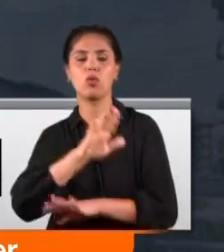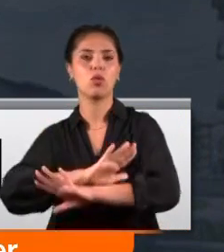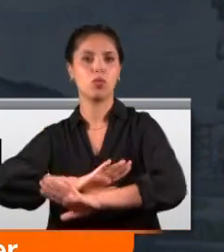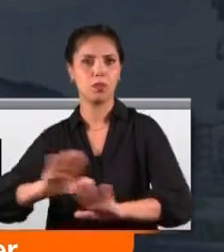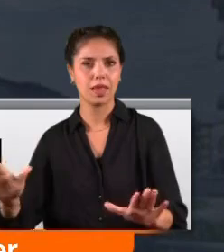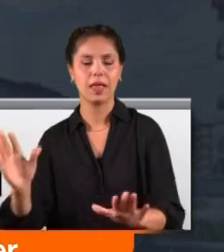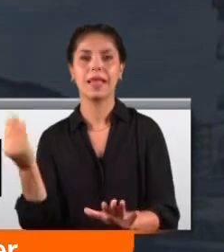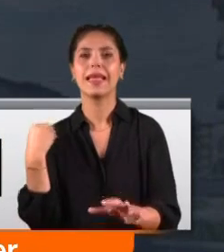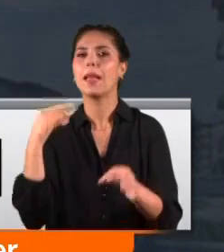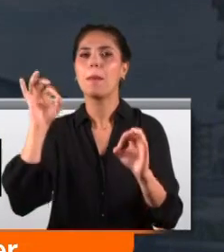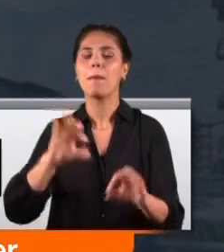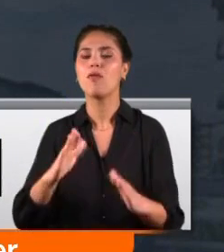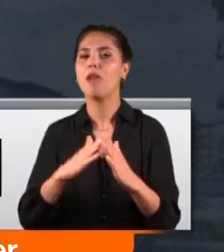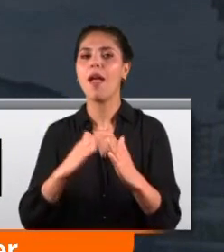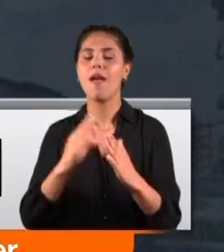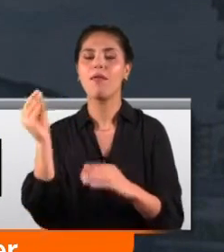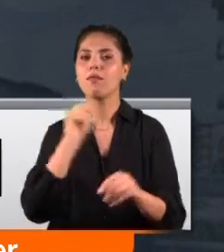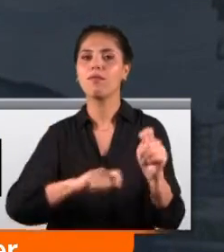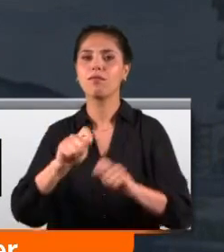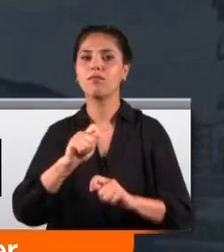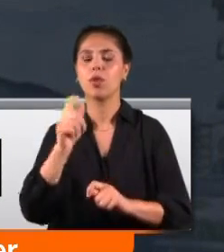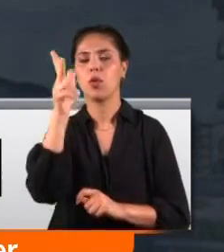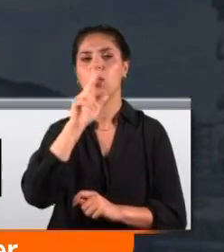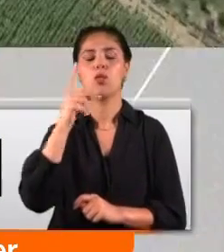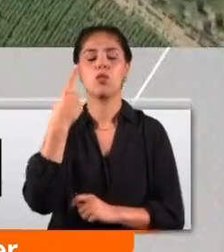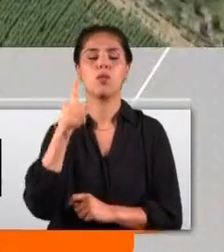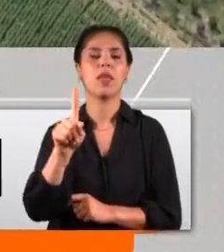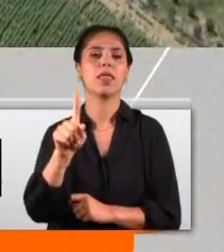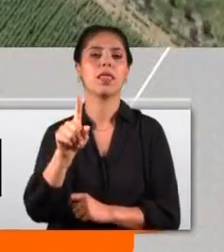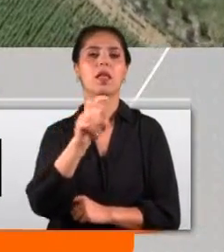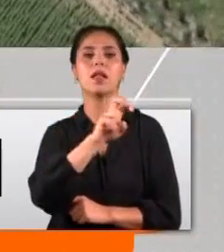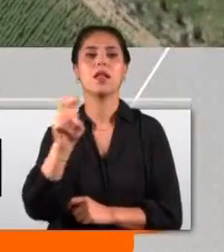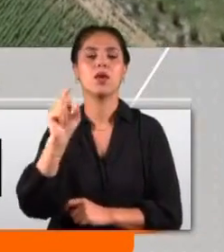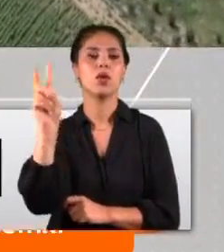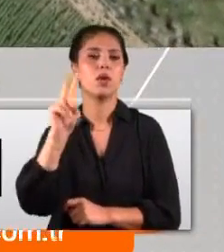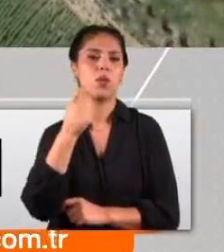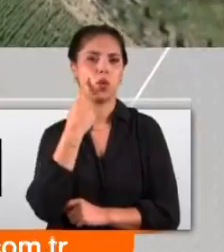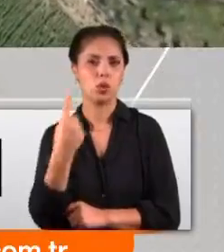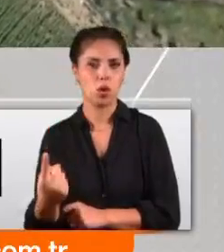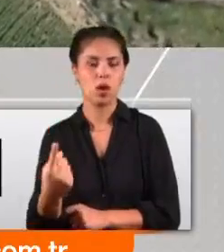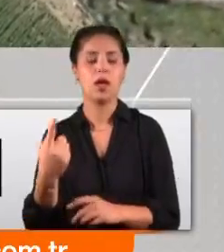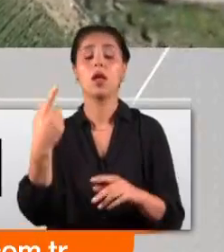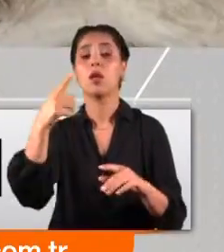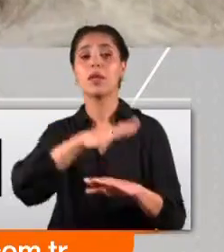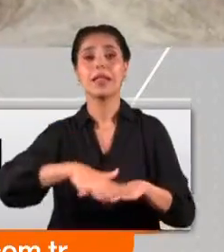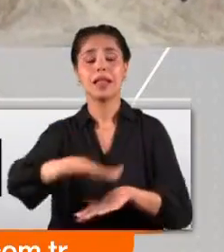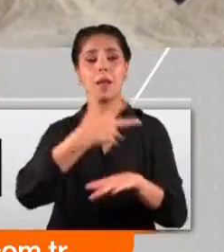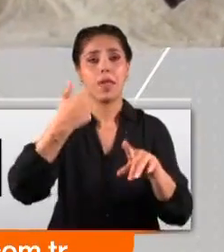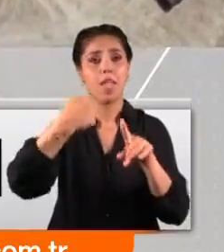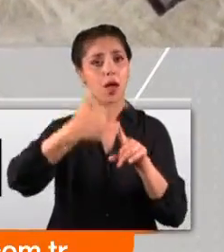tamamlandı. Yeni başlayan konut sayısı ise 3.829. Zemin artı 3 veya 4